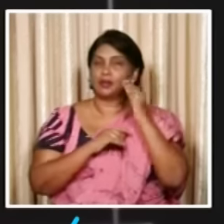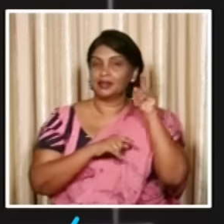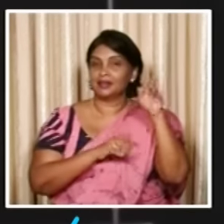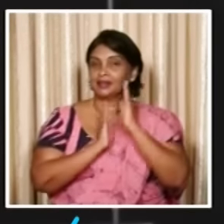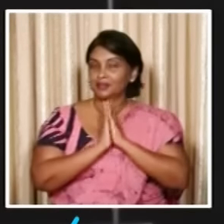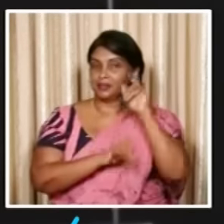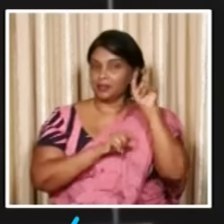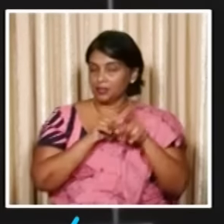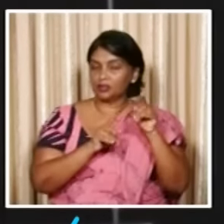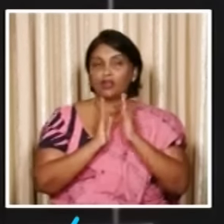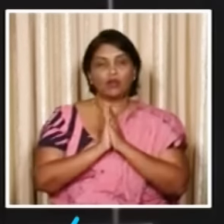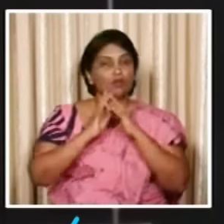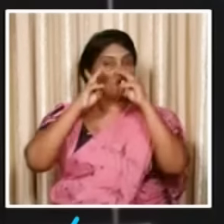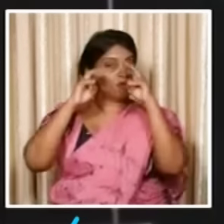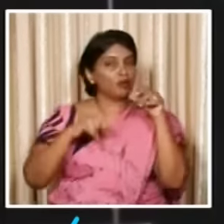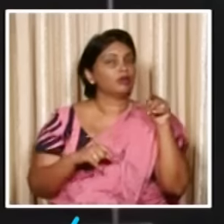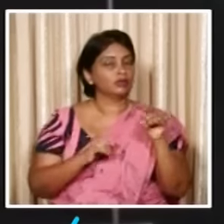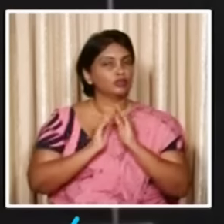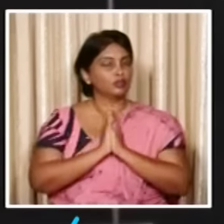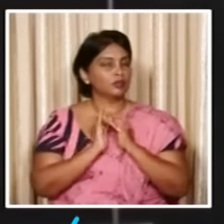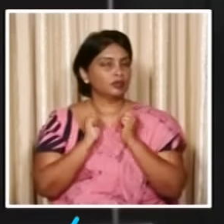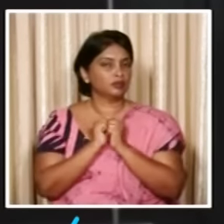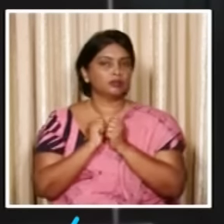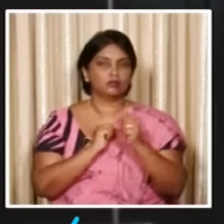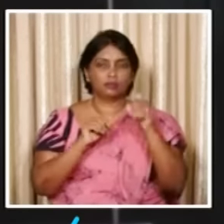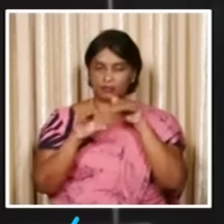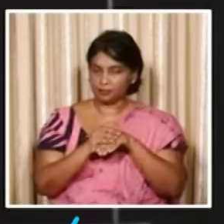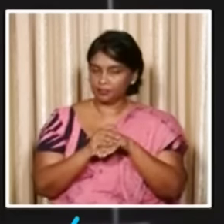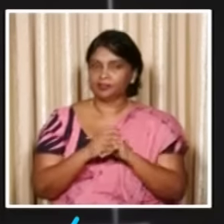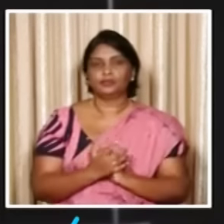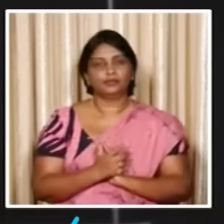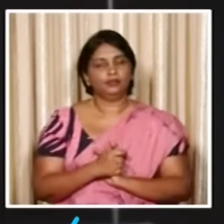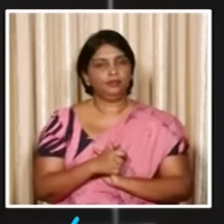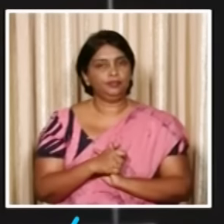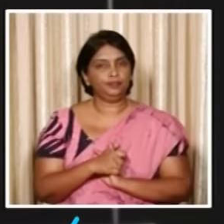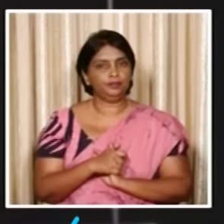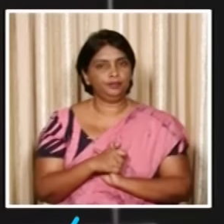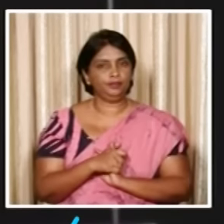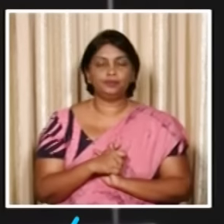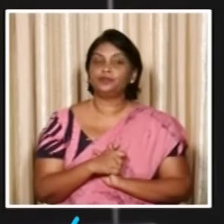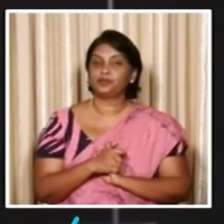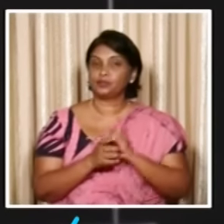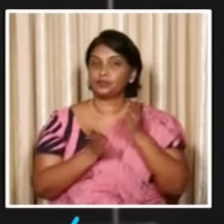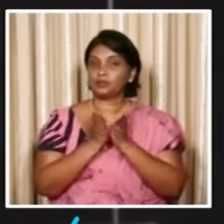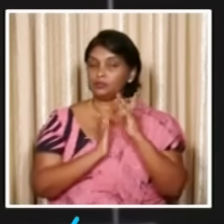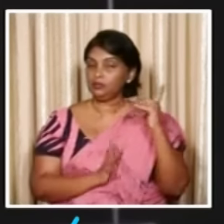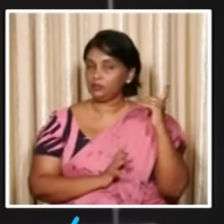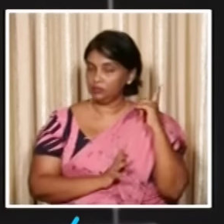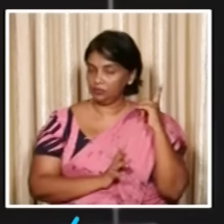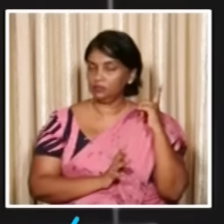1988 இந்திய அமைதிகாக்கும் படையின் கட்டுப்பாட்டில் அப்பகுதி இருந்தபோது இந்திய இராணுவத்தின் துணையுடன் மகா சிவராத்திரி விழா மிகச்